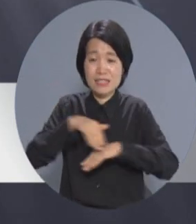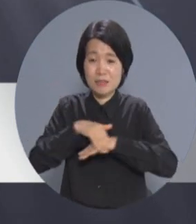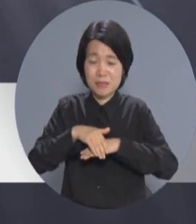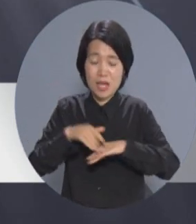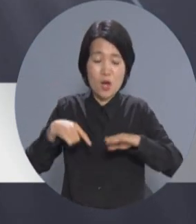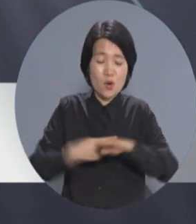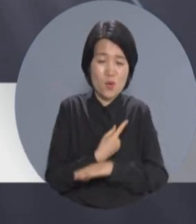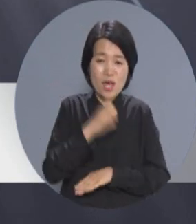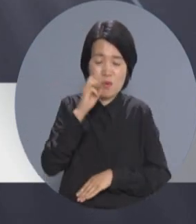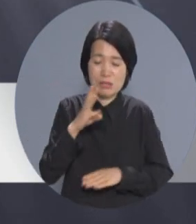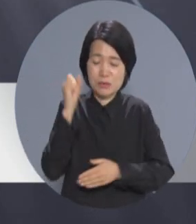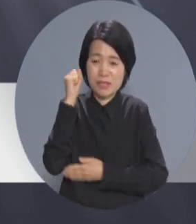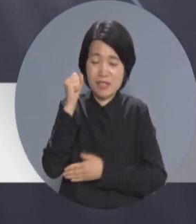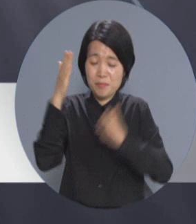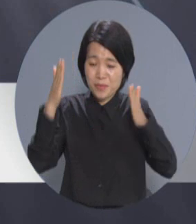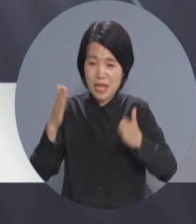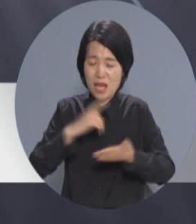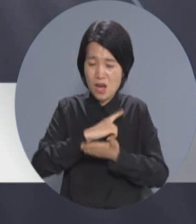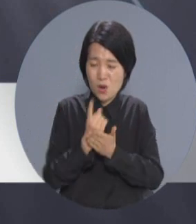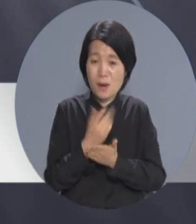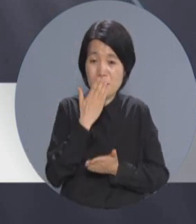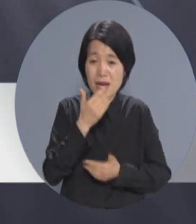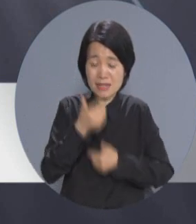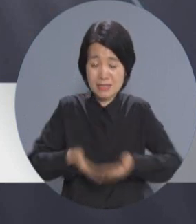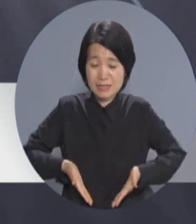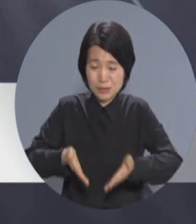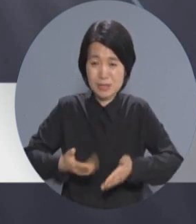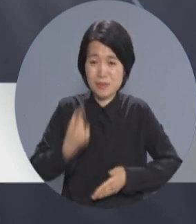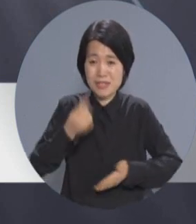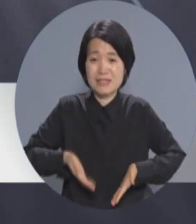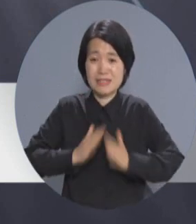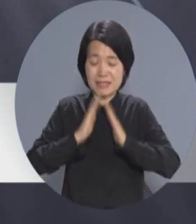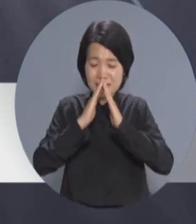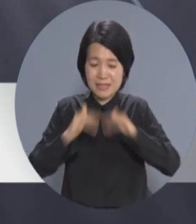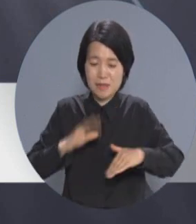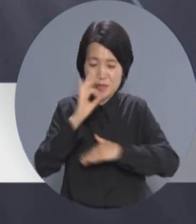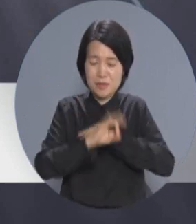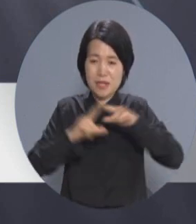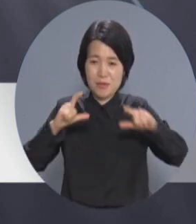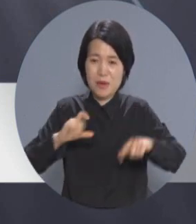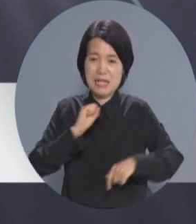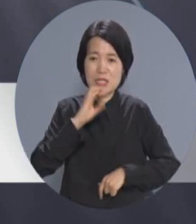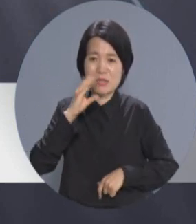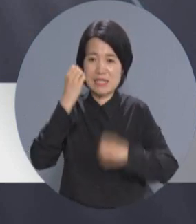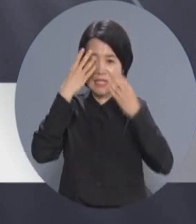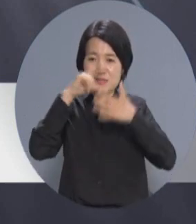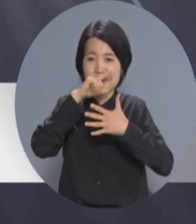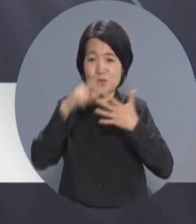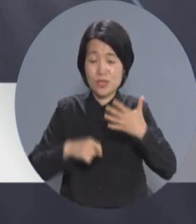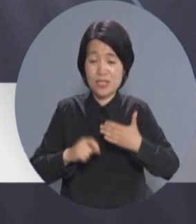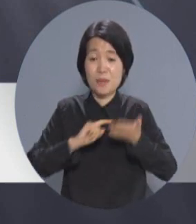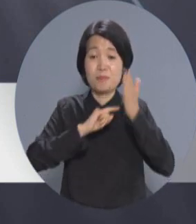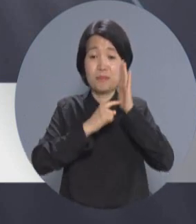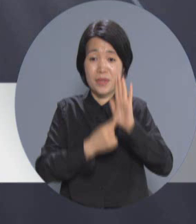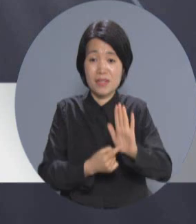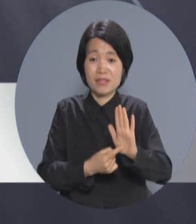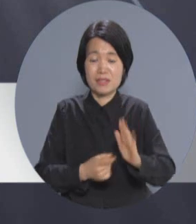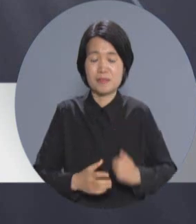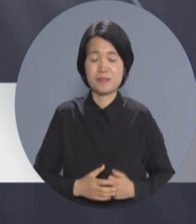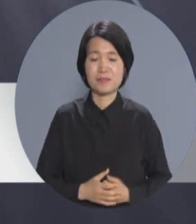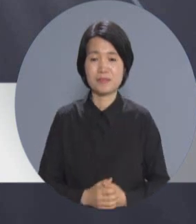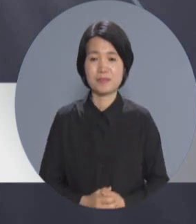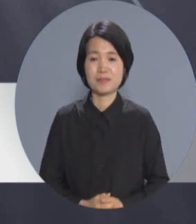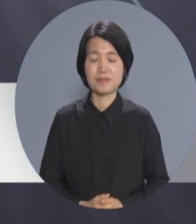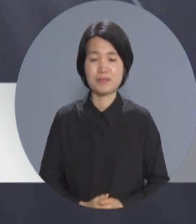이밖에도 광주와 영암을 있는 초고속도로 조기건설 등 전남 서남권 SOC 신프로젝트를 발표했습니다